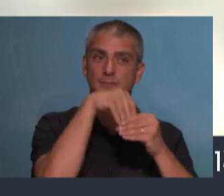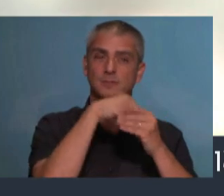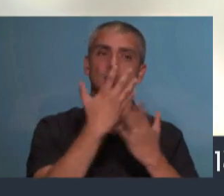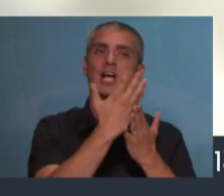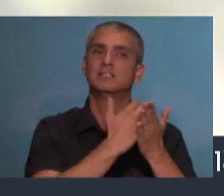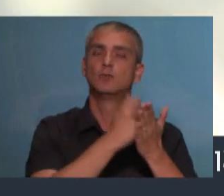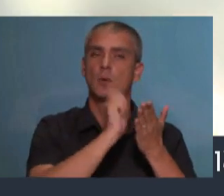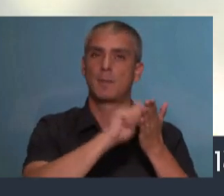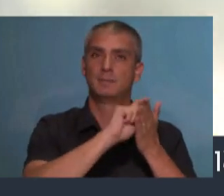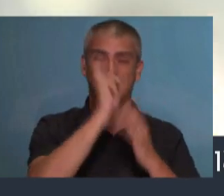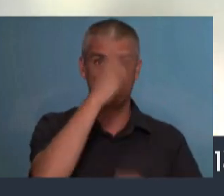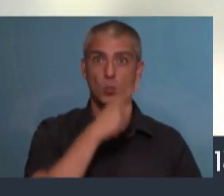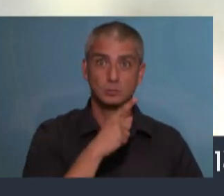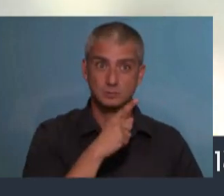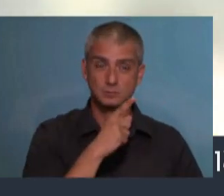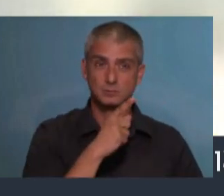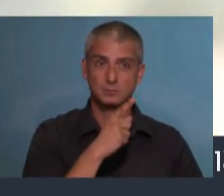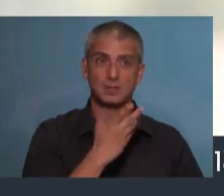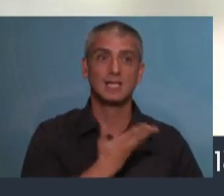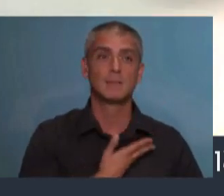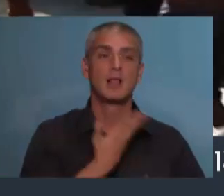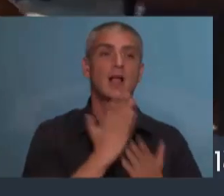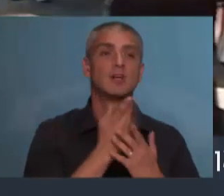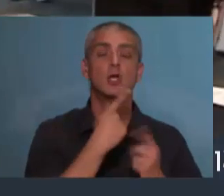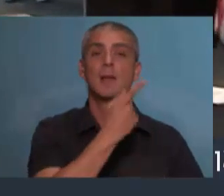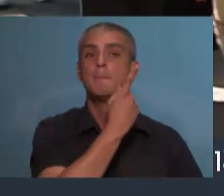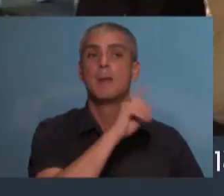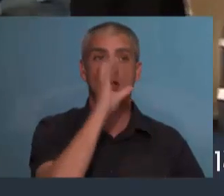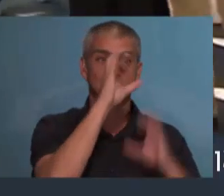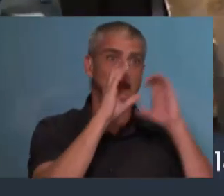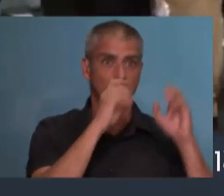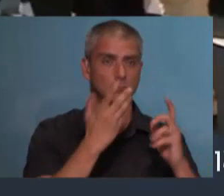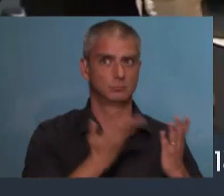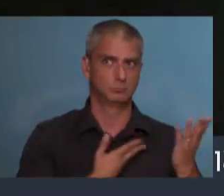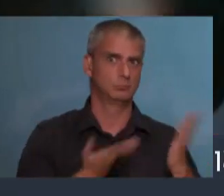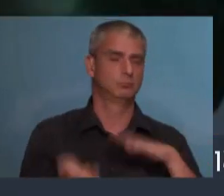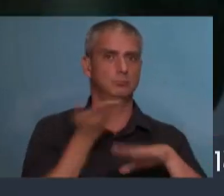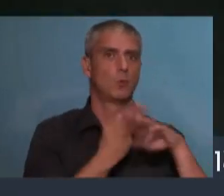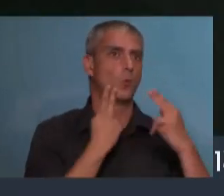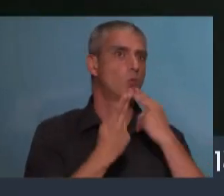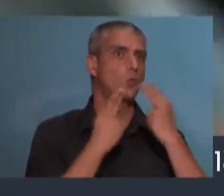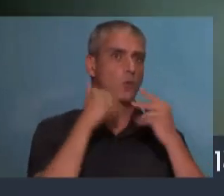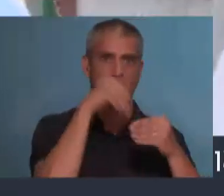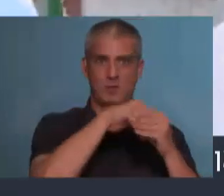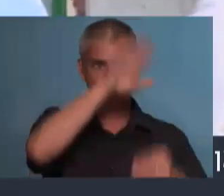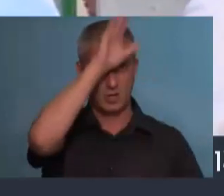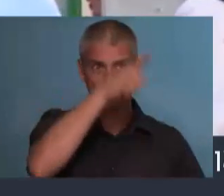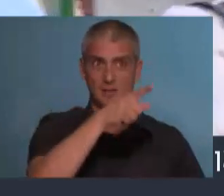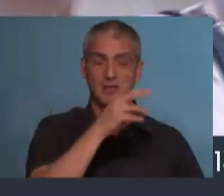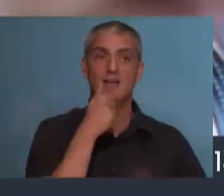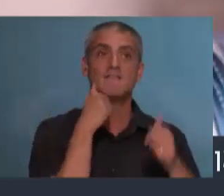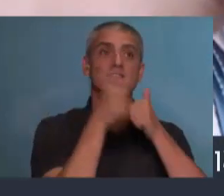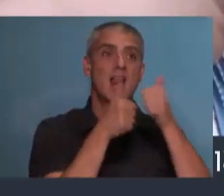פנימיים שנאספו במשרד החוץ, קיבל כבר יותר ממיליון צפיות, ומצליח לעורר תגובות. ובין